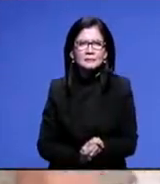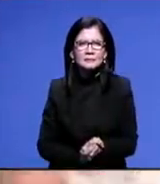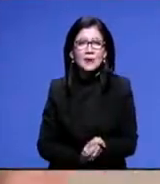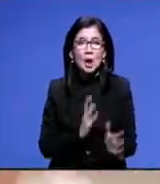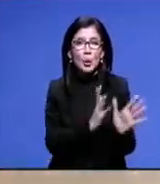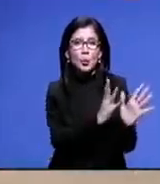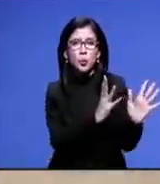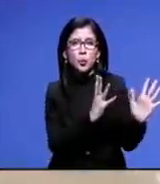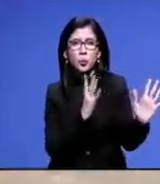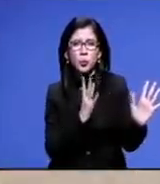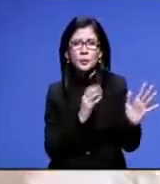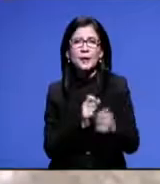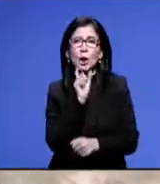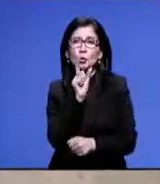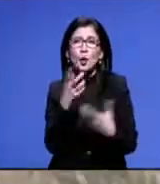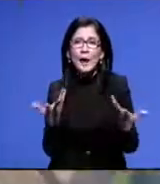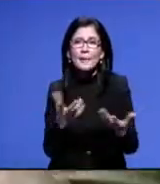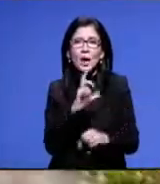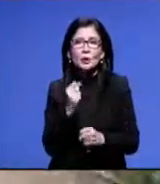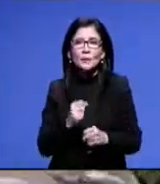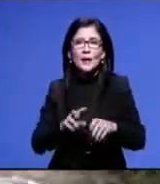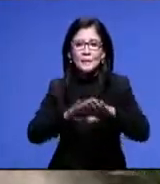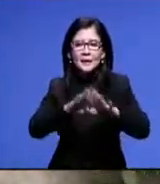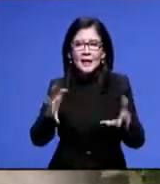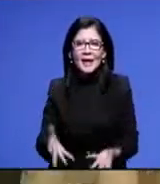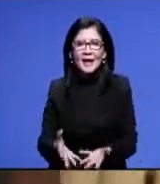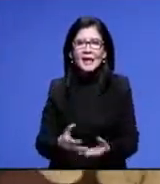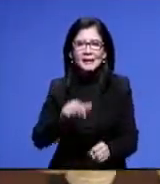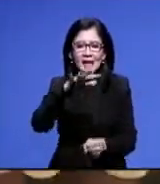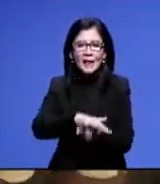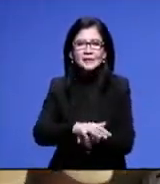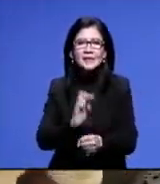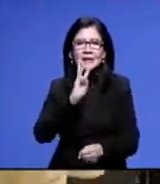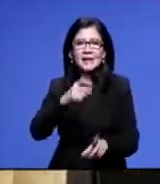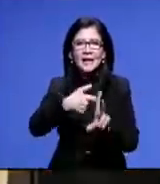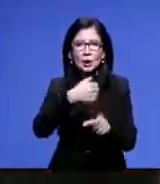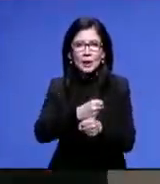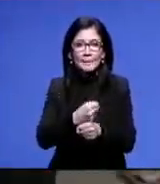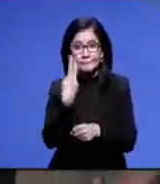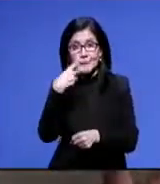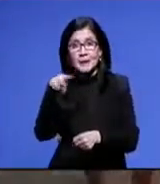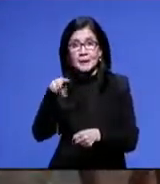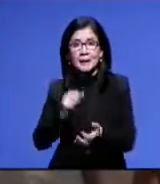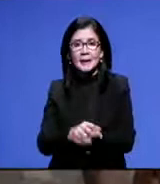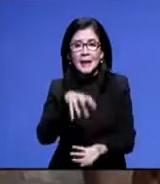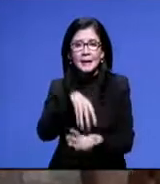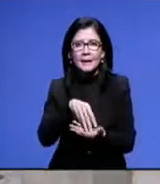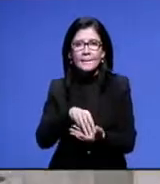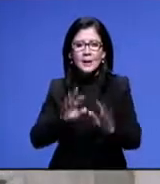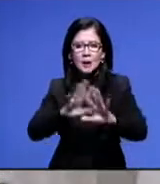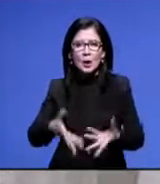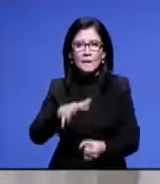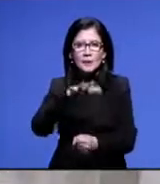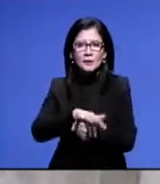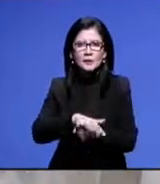Antrian warga ini adalah antrian untuk mendapatkan gas LPG 3 kg. Seperti yang terlihat di salah satu pangkalan LPG di